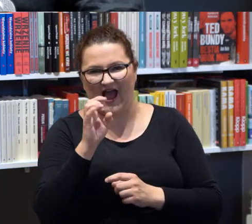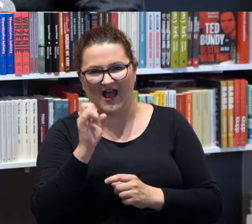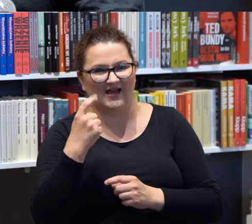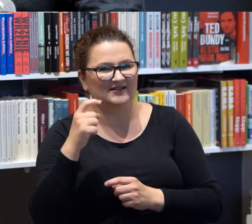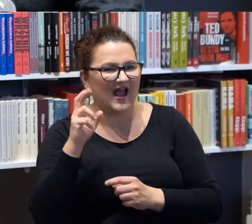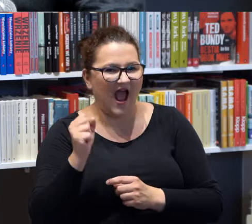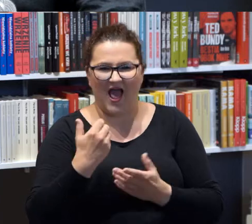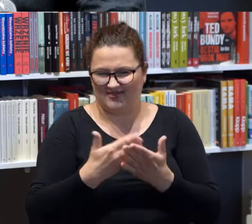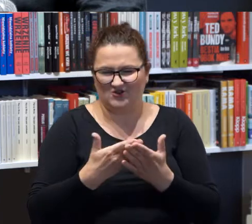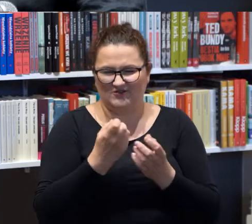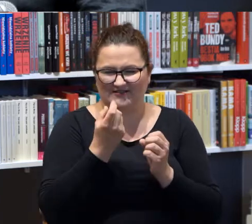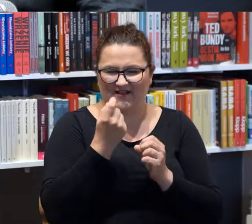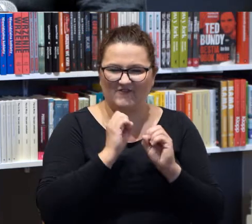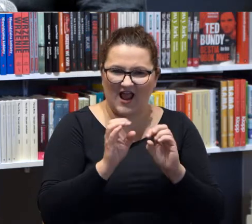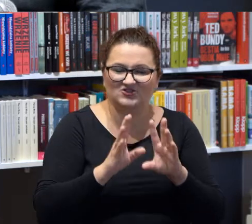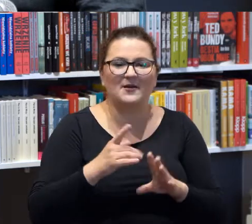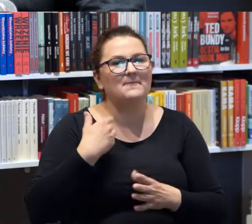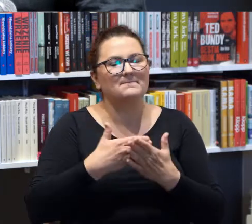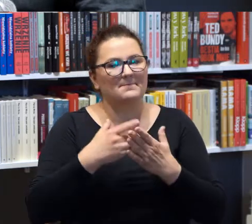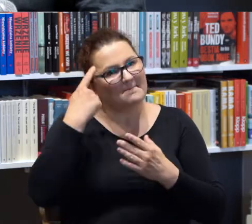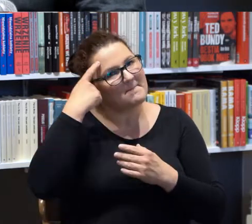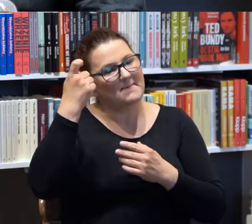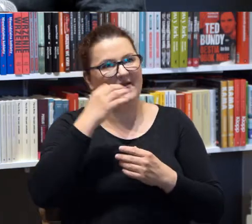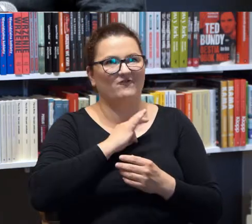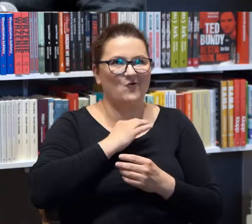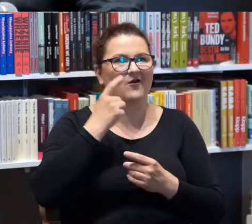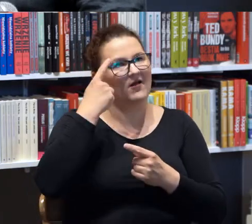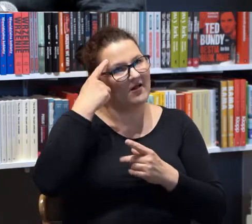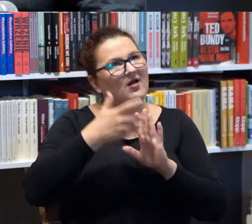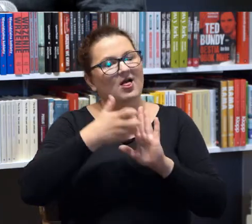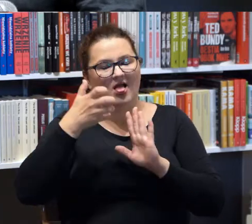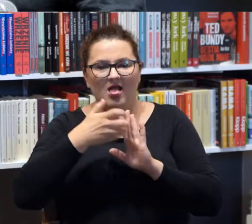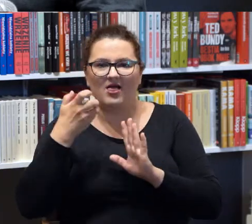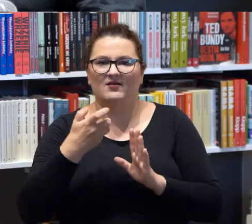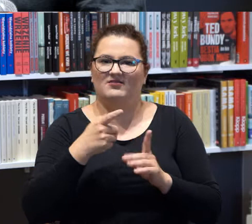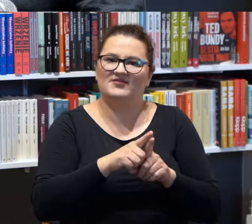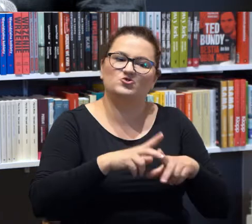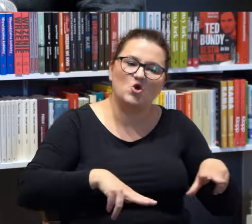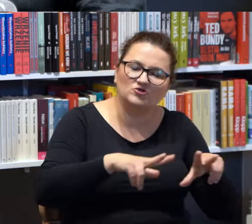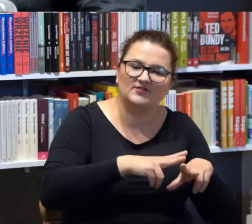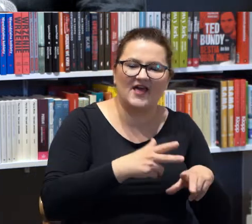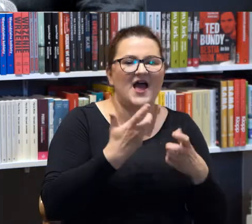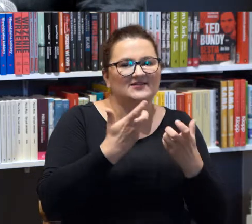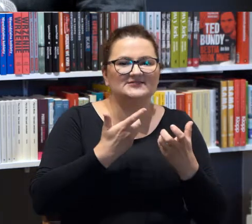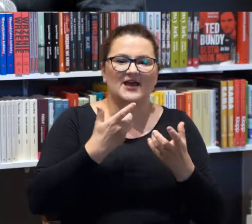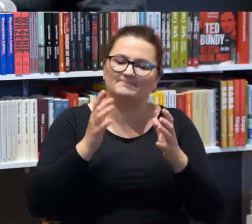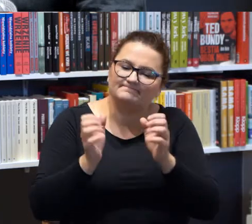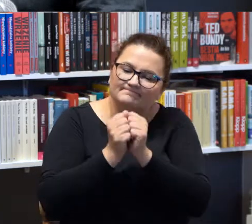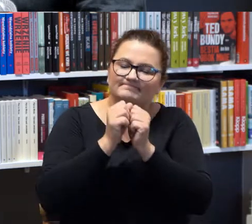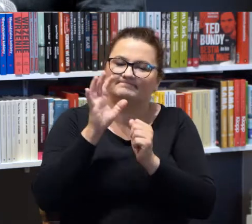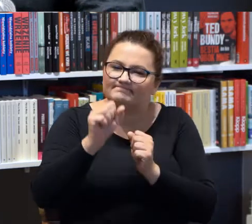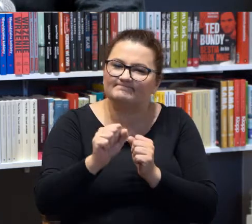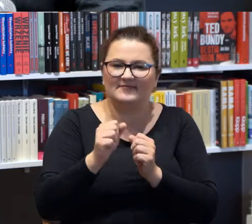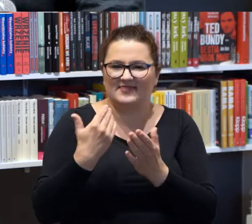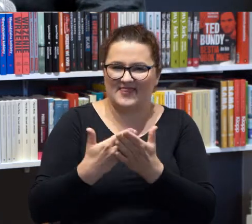Ja grzebiąc w swojej pamięci i pamięci rodzinnej, staram się dojść do powodów śmierci ojca